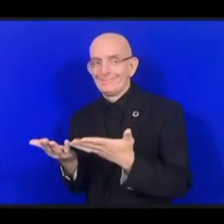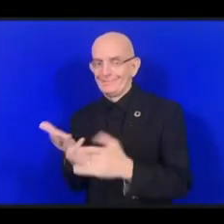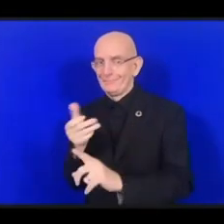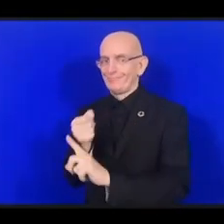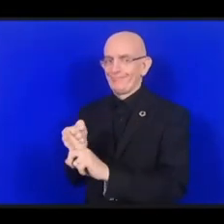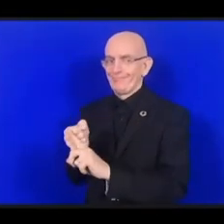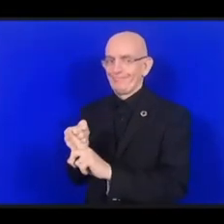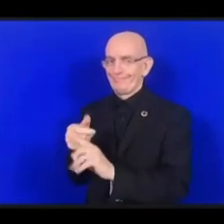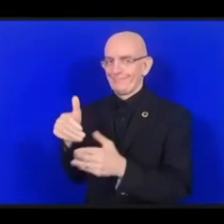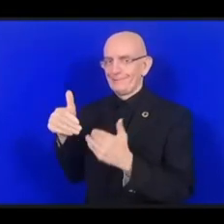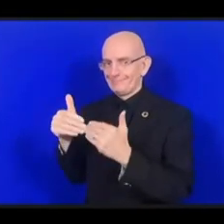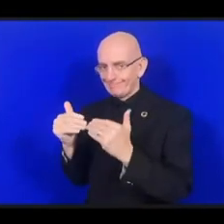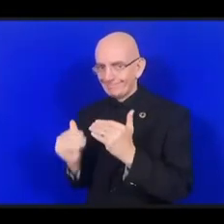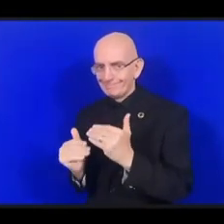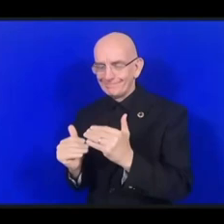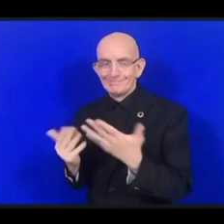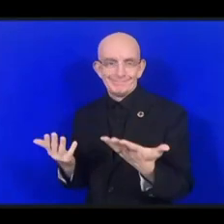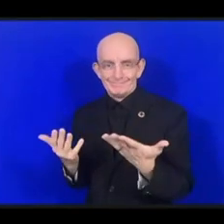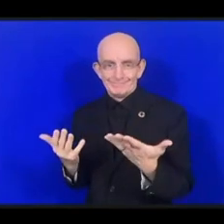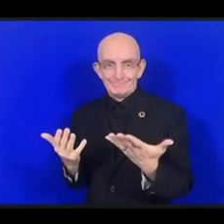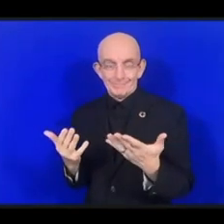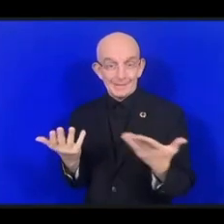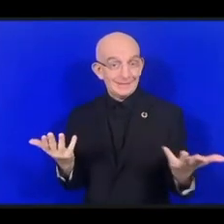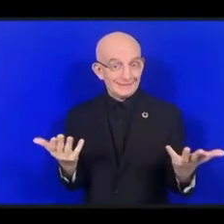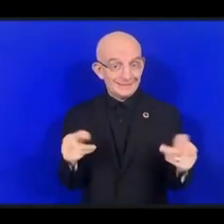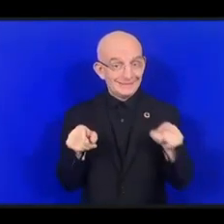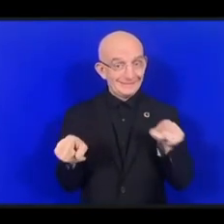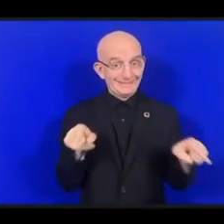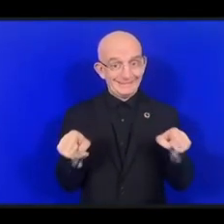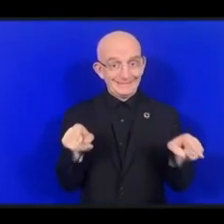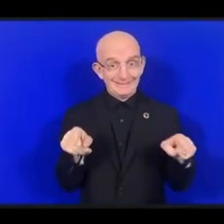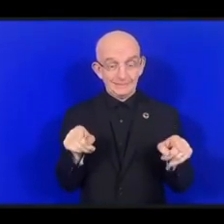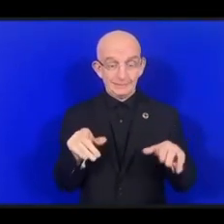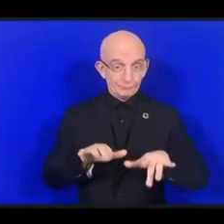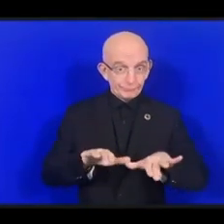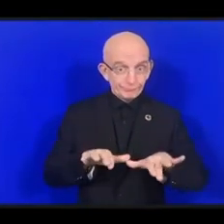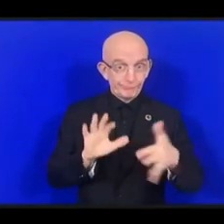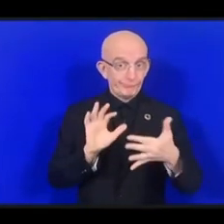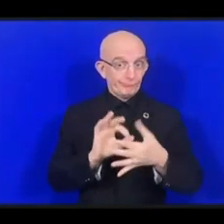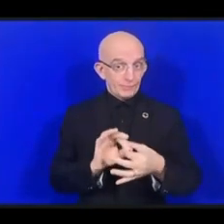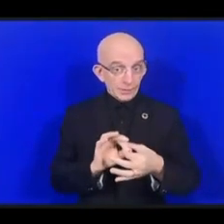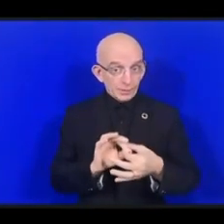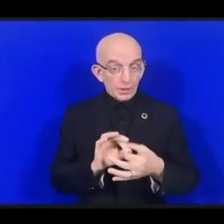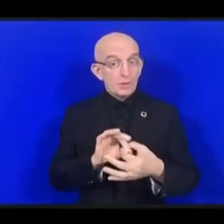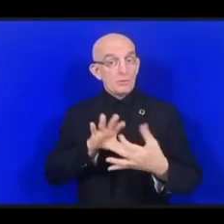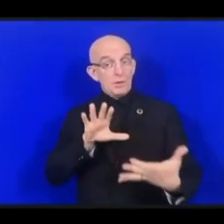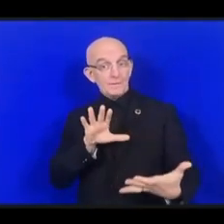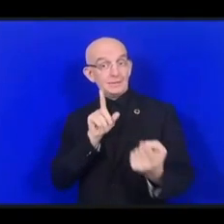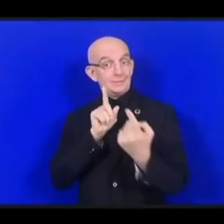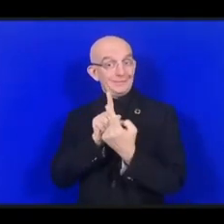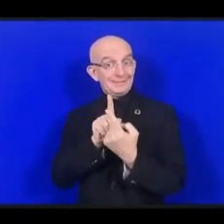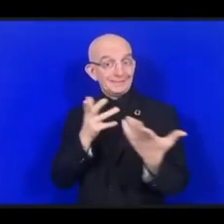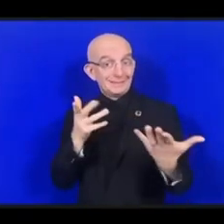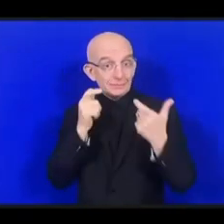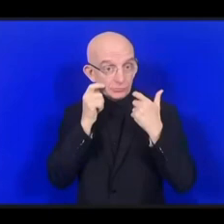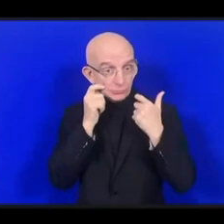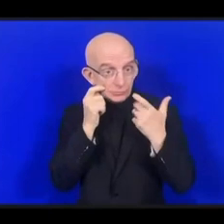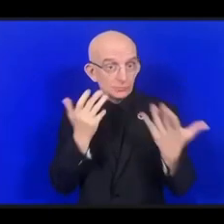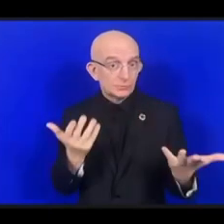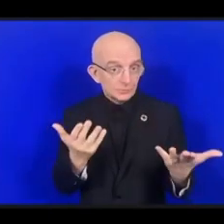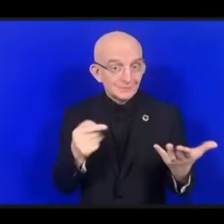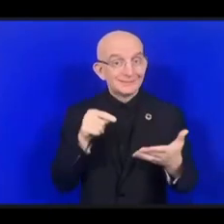infini la décision de l'équilibre à trouver de cet équilibre délicat et pragmatique dans l'utilisation de